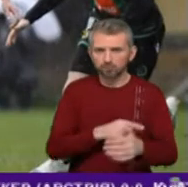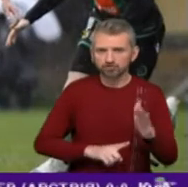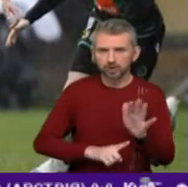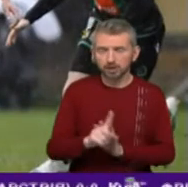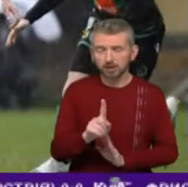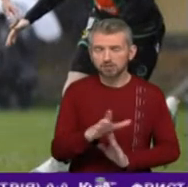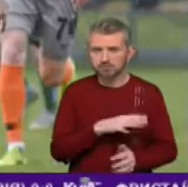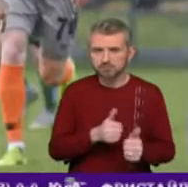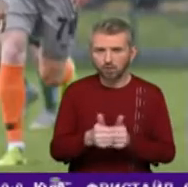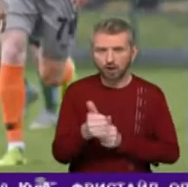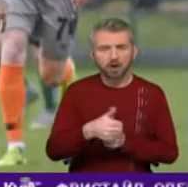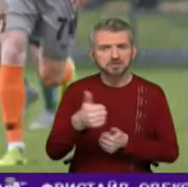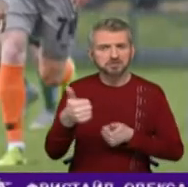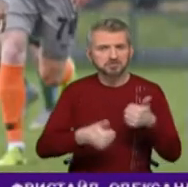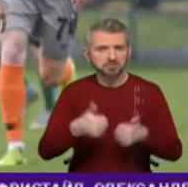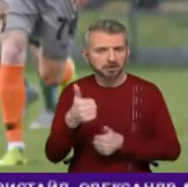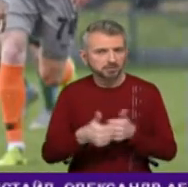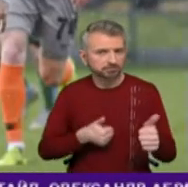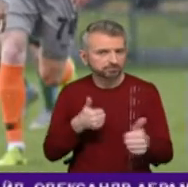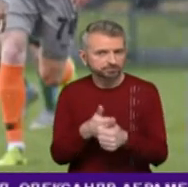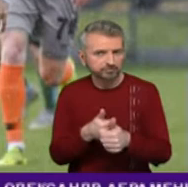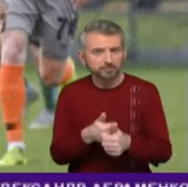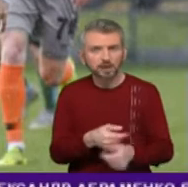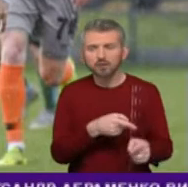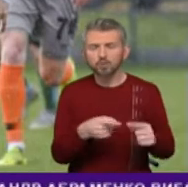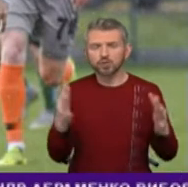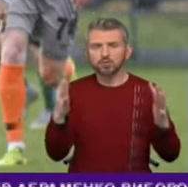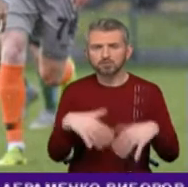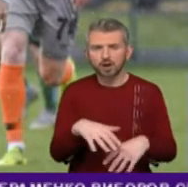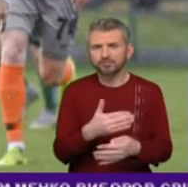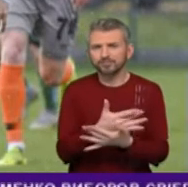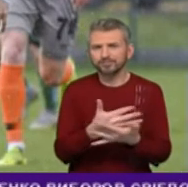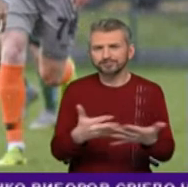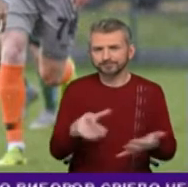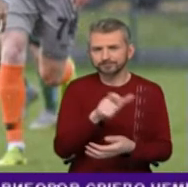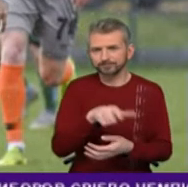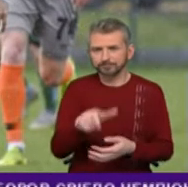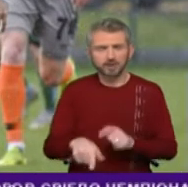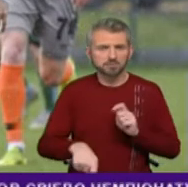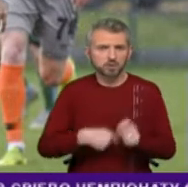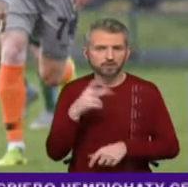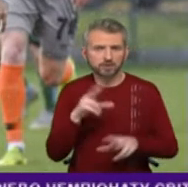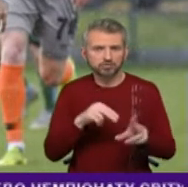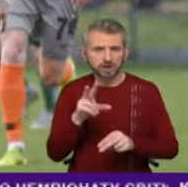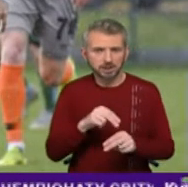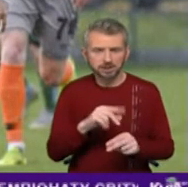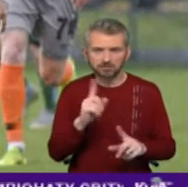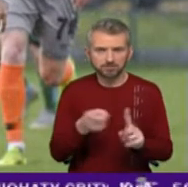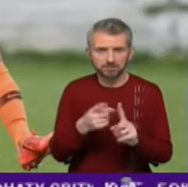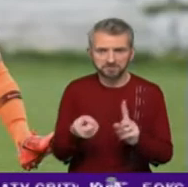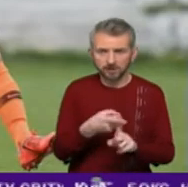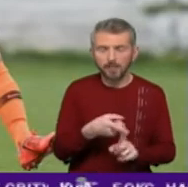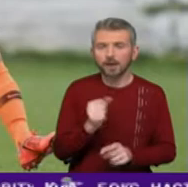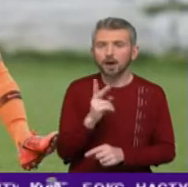але суперник поступово вирівняв гру. Протягом матчу Ісмаїлі Мораес змарнували свої шанси відзначитися, а